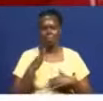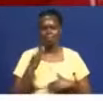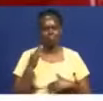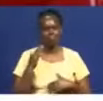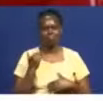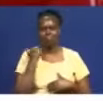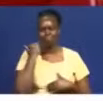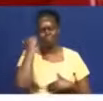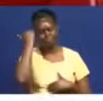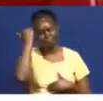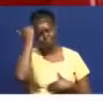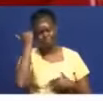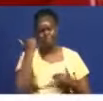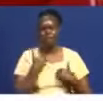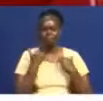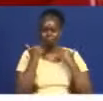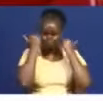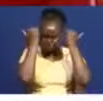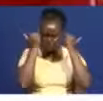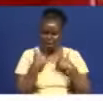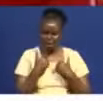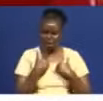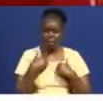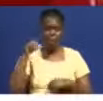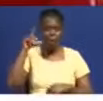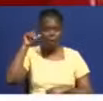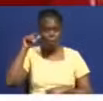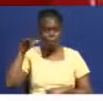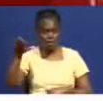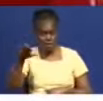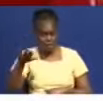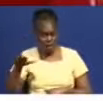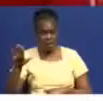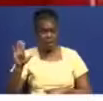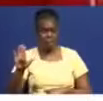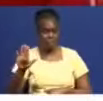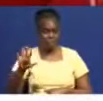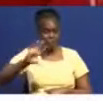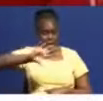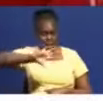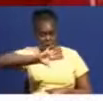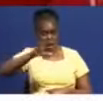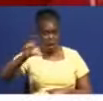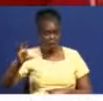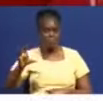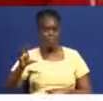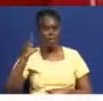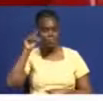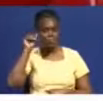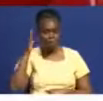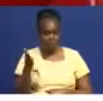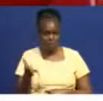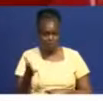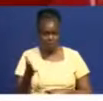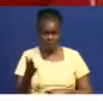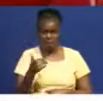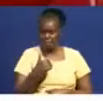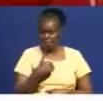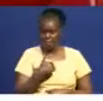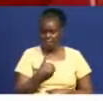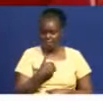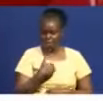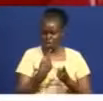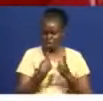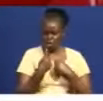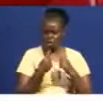Kule Mombasani, gatuzi 001. Kwa sababu sitaongea hapa kama kiongozi wa kitaifa, ikiwa nitajitoa